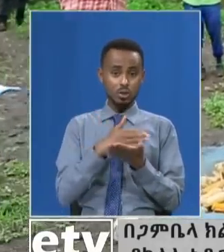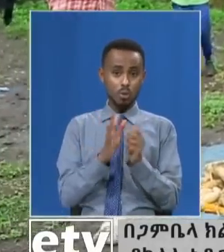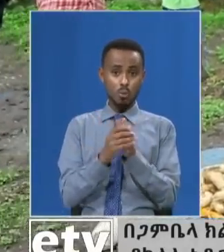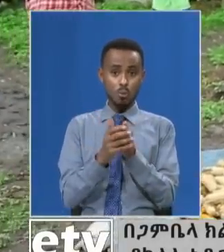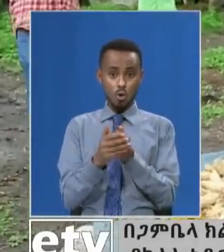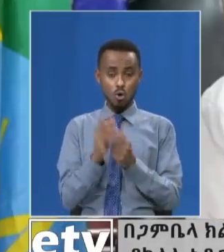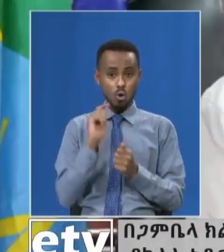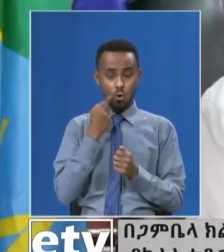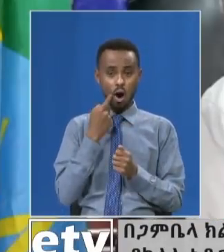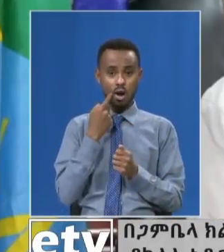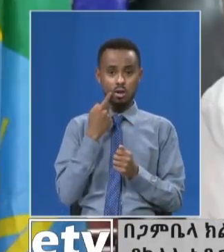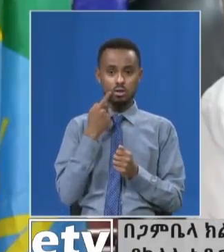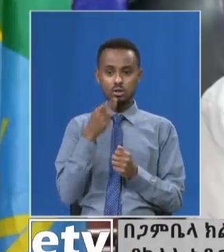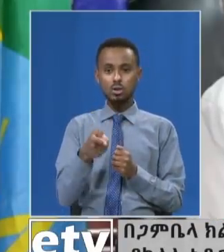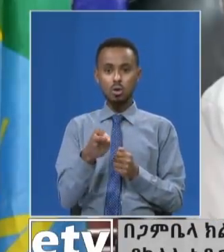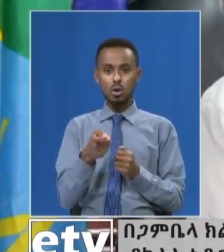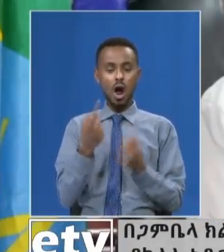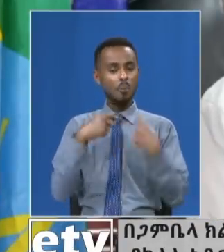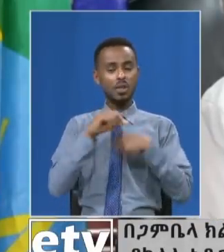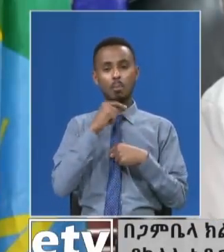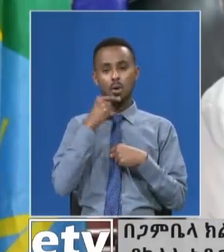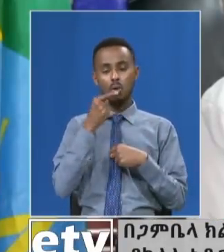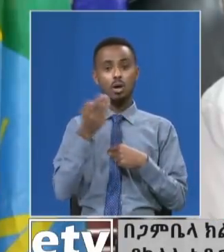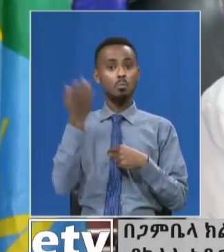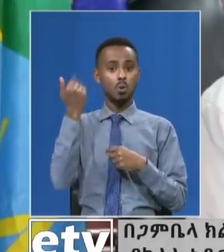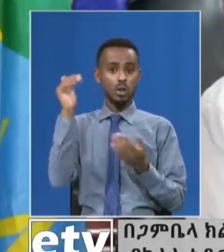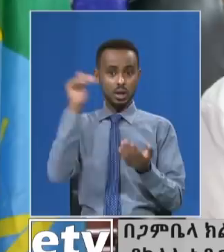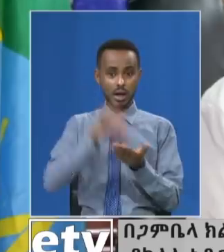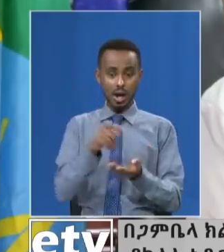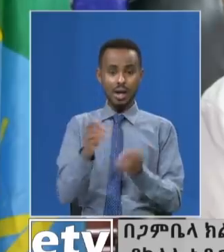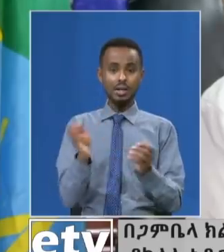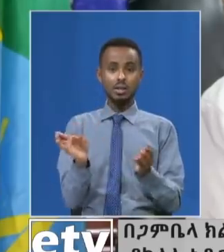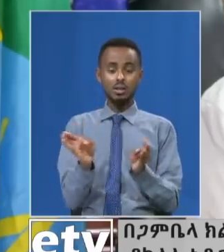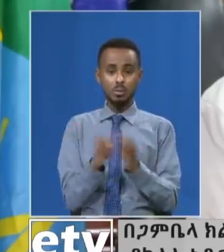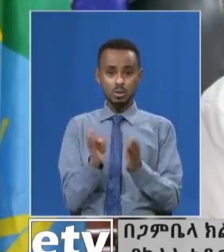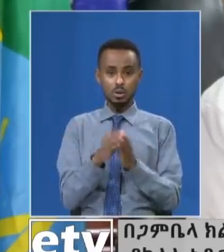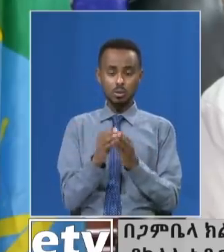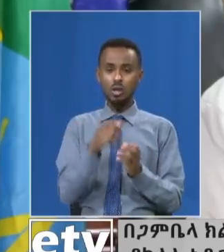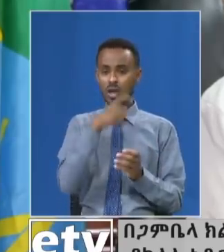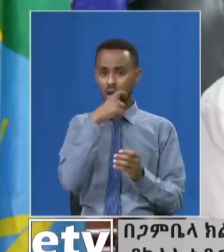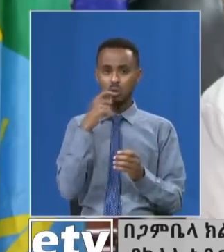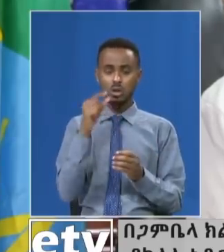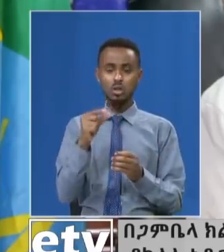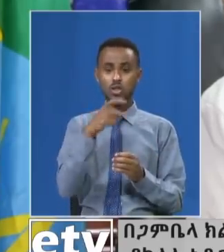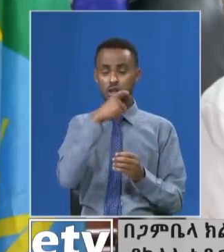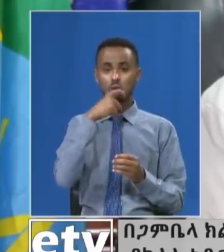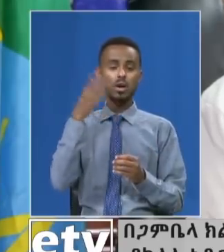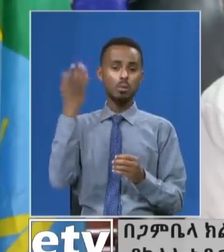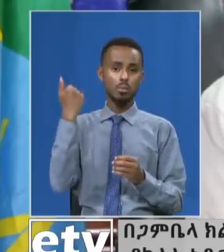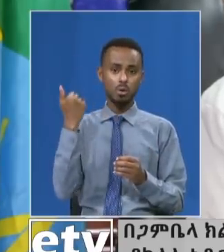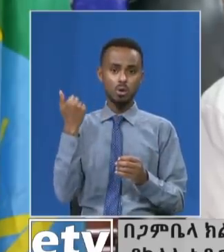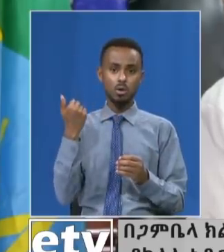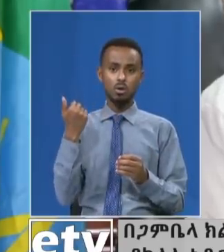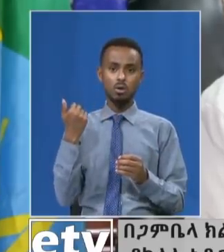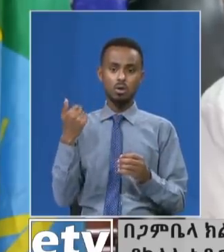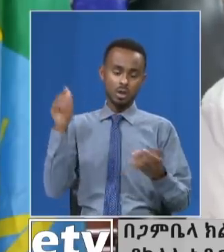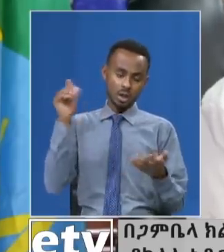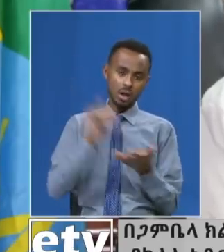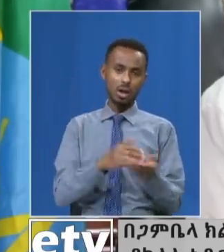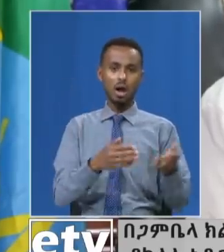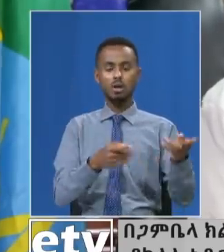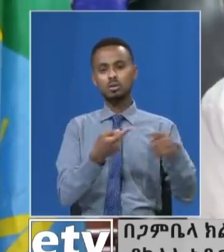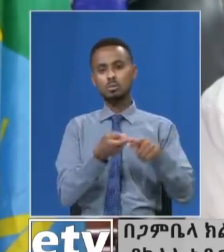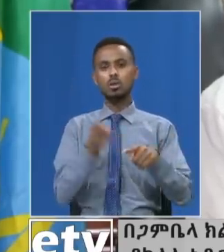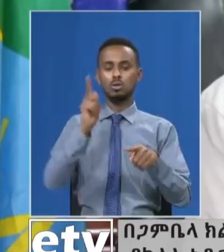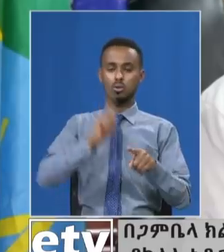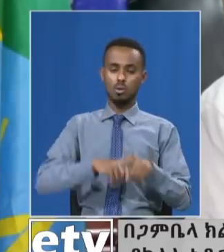ራሱ እዛው በቃ አይመጣም ብሎ የነበረው እንደገና ያን የተሰበሰቡ ደርቆ ትንሽ ደረቀ ማለት ነው። ይተረፉ ለገና በደጋሚ